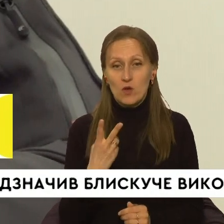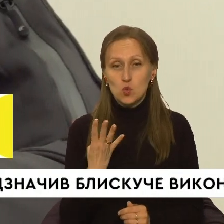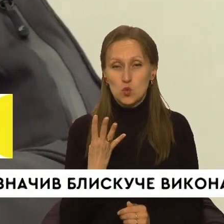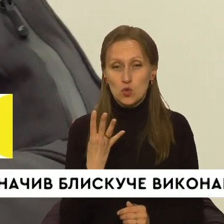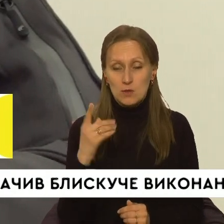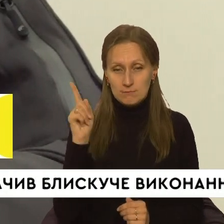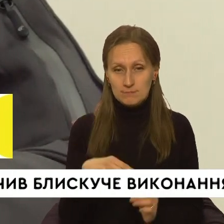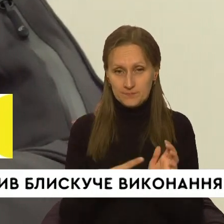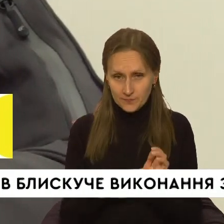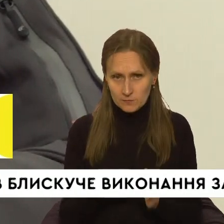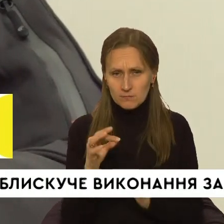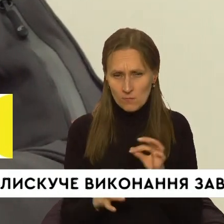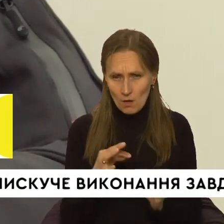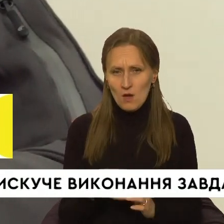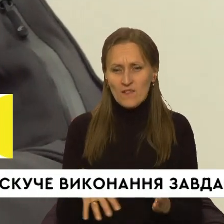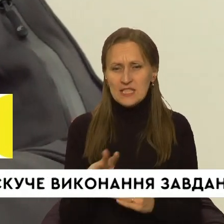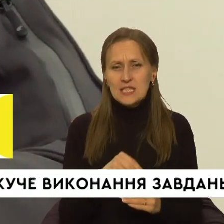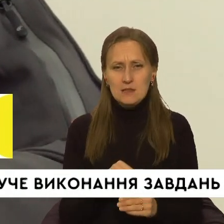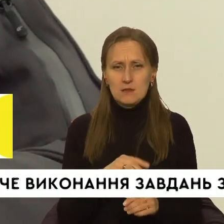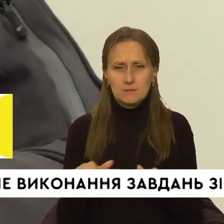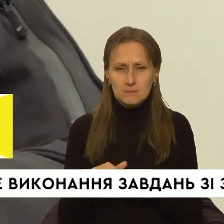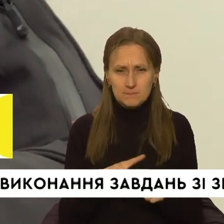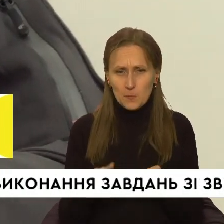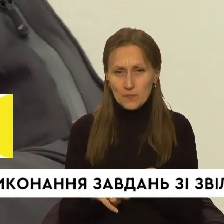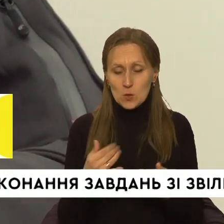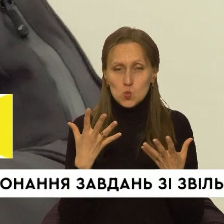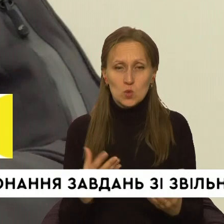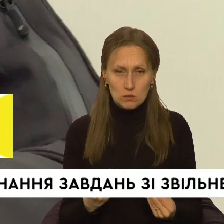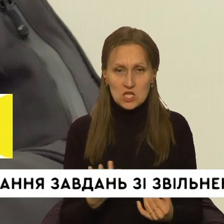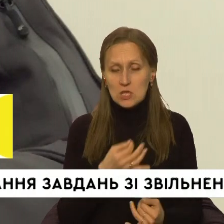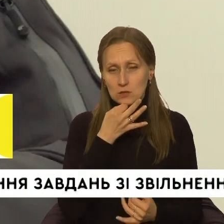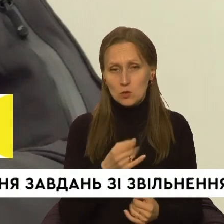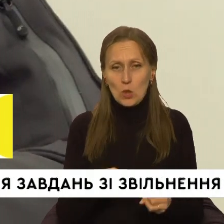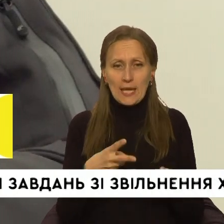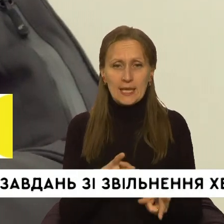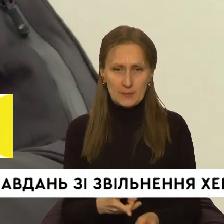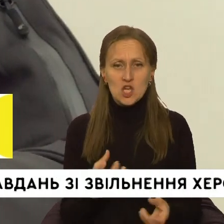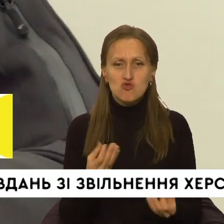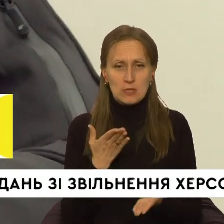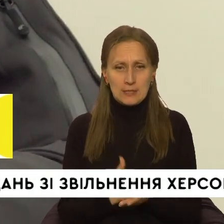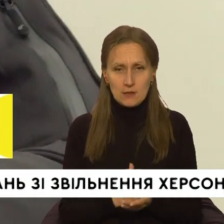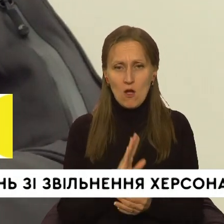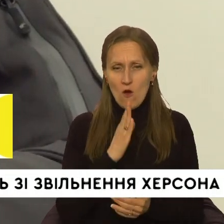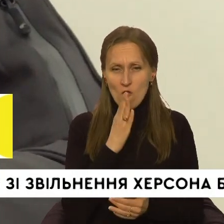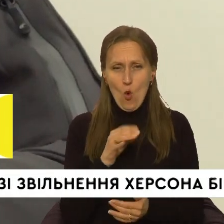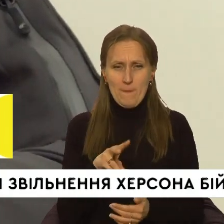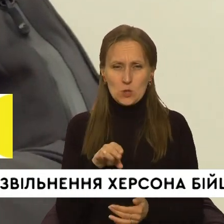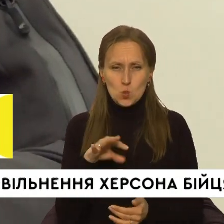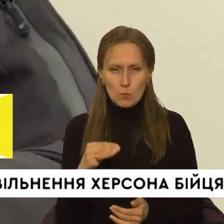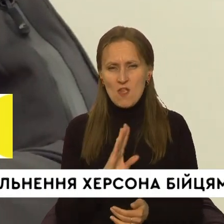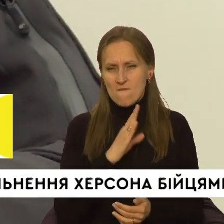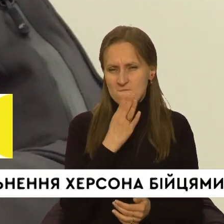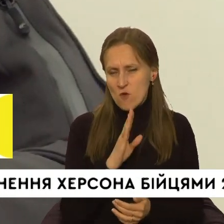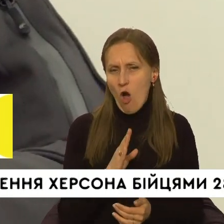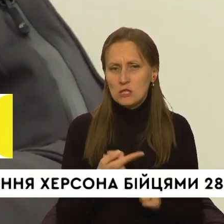на добу для того, щоб прискорити всі ці процеси. Але на сьогоднішній день, ще раз наголошую, небезпека ще є. Ворог підступний, ворог